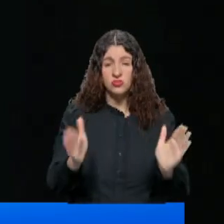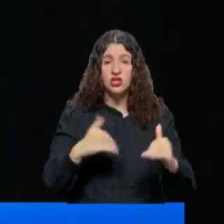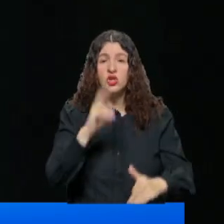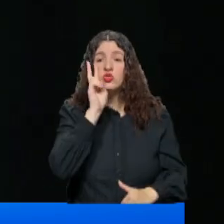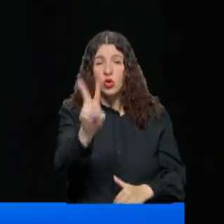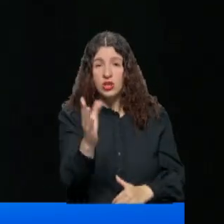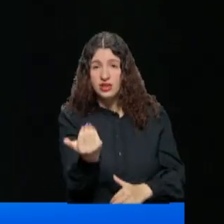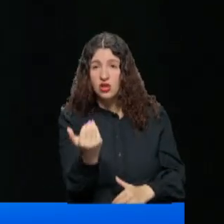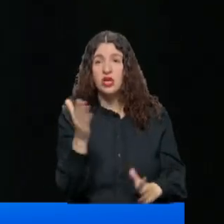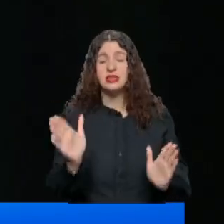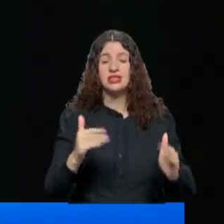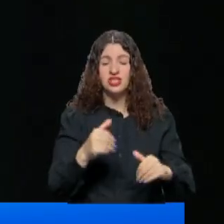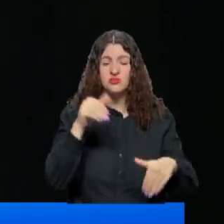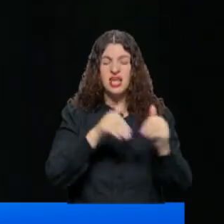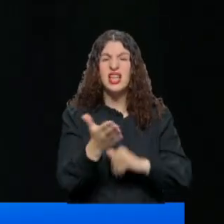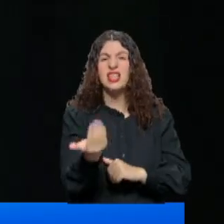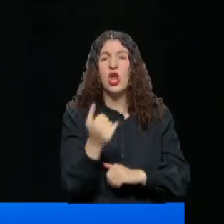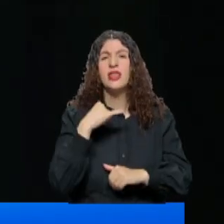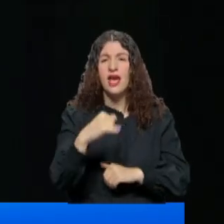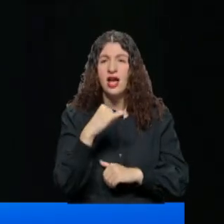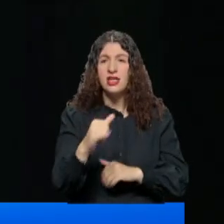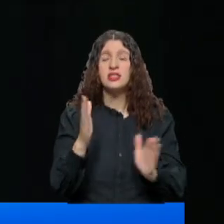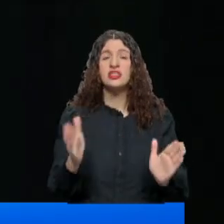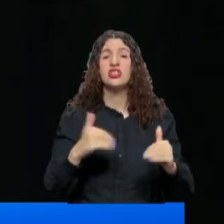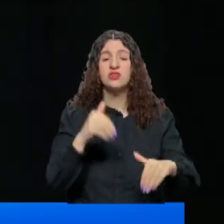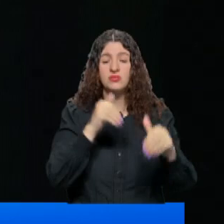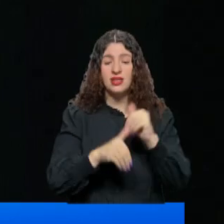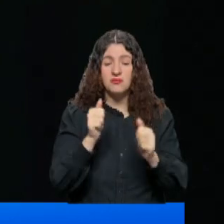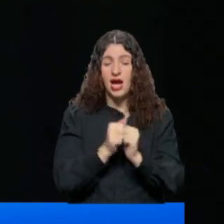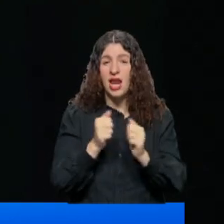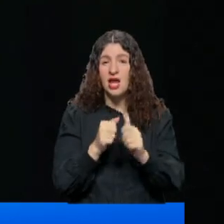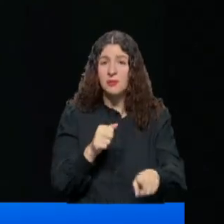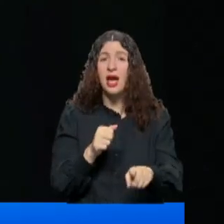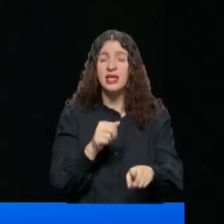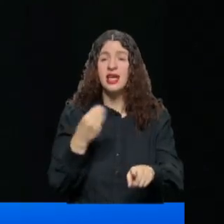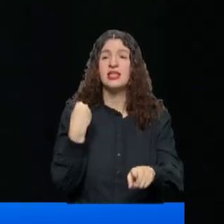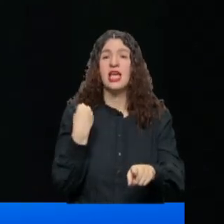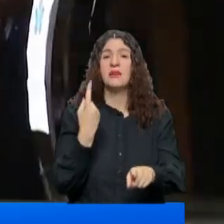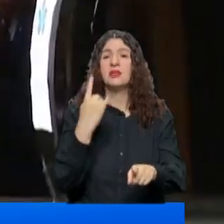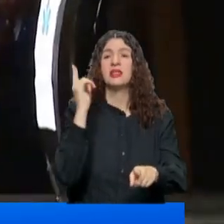göründü, seçim sandığı yakındır. Seçim sandığıyla birlikte yeni bir iktidar da yakındır.